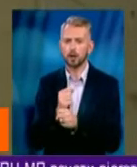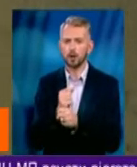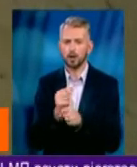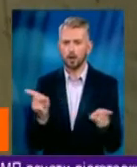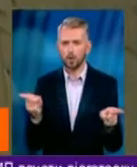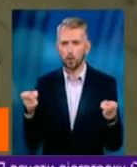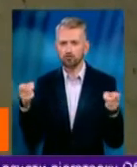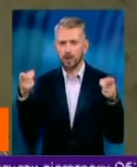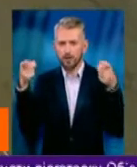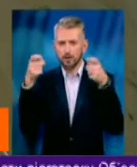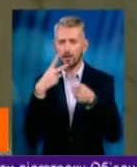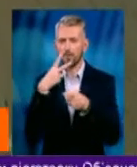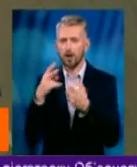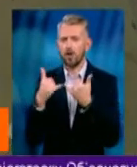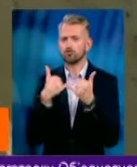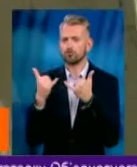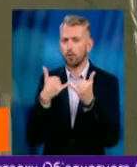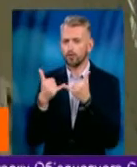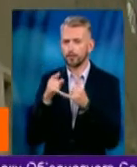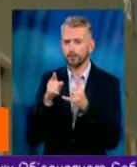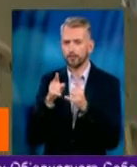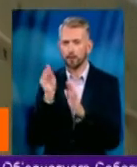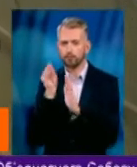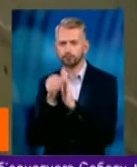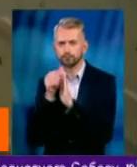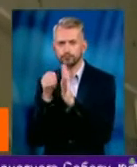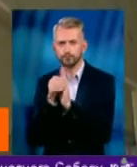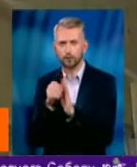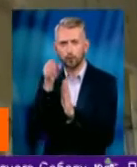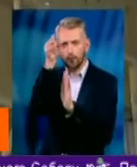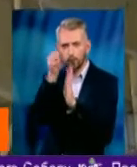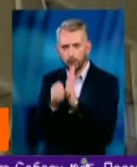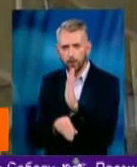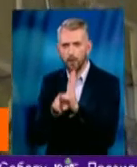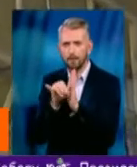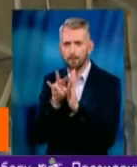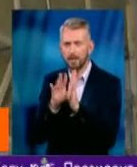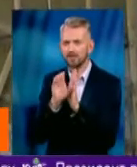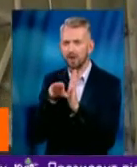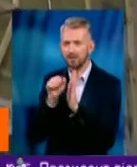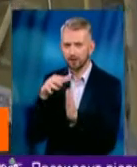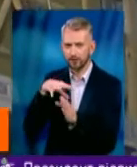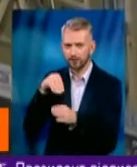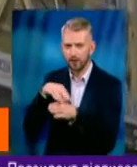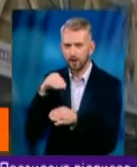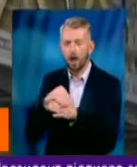Зараз бачите, жовтим – це іде прокладка мінвати. А ось уже бачимо чорний – це повітря